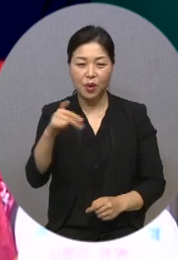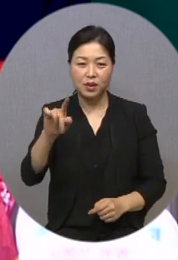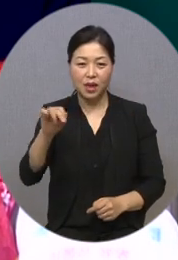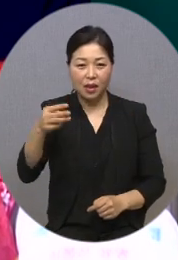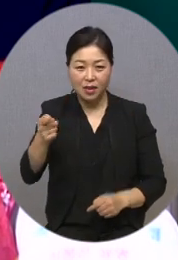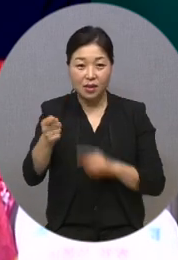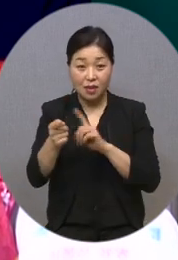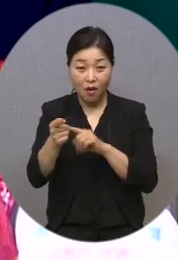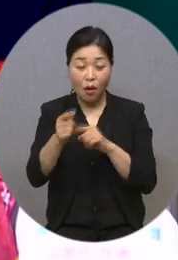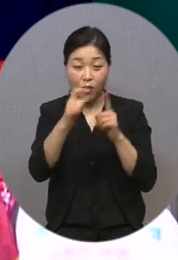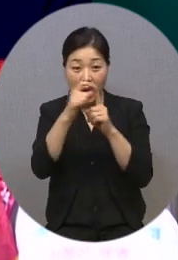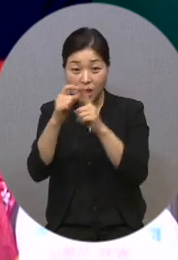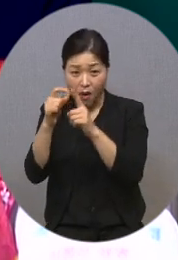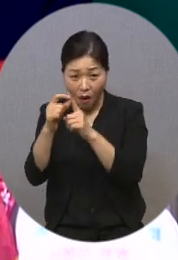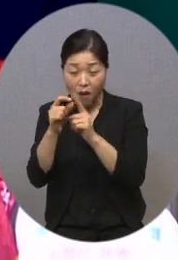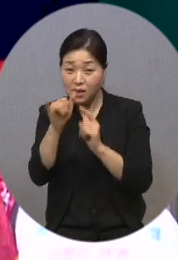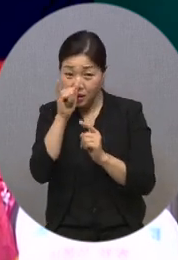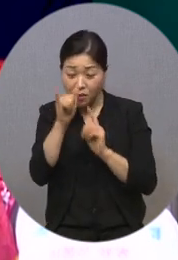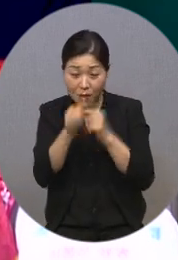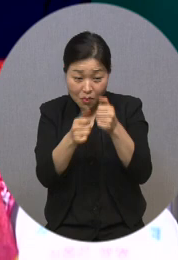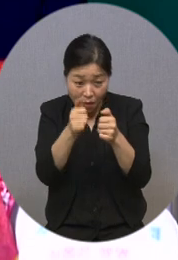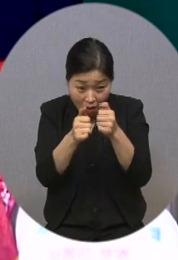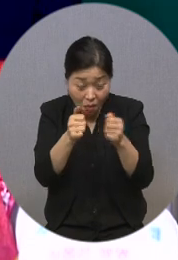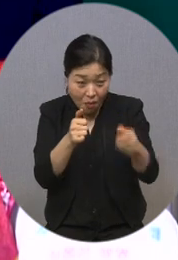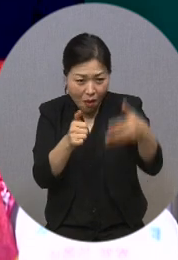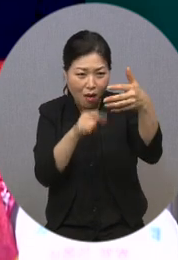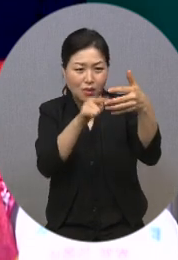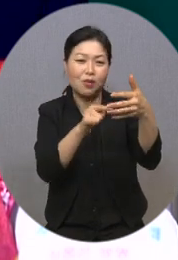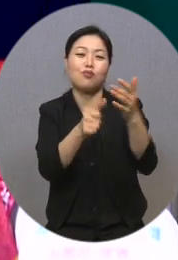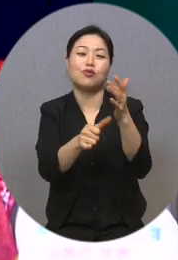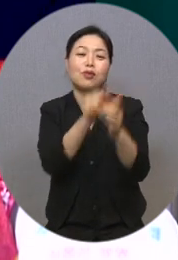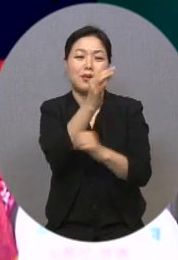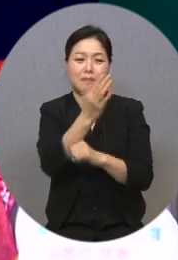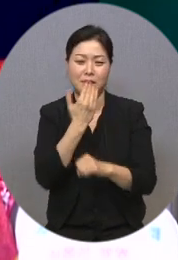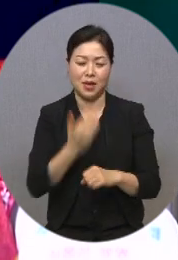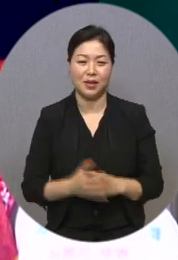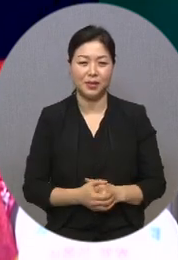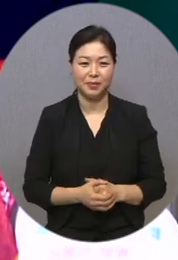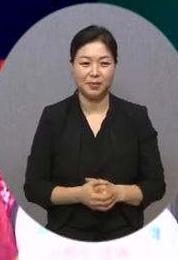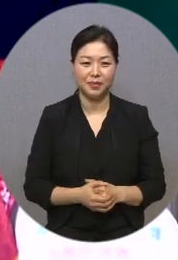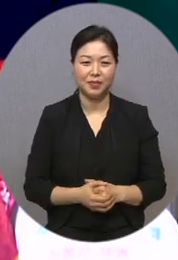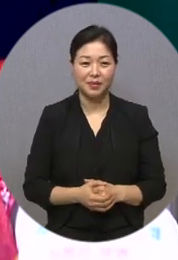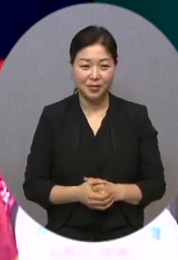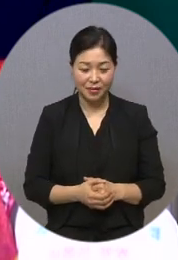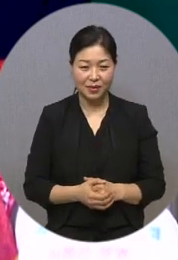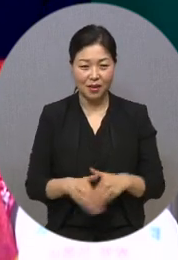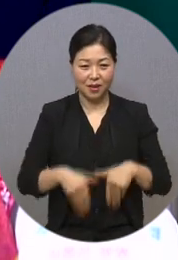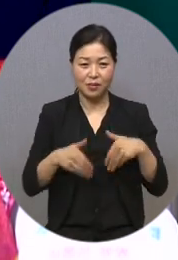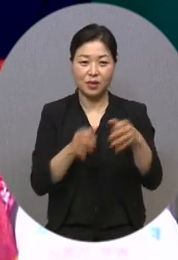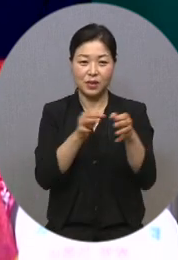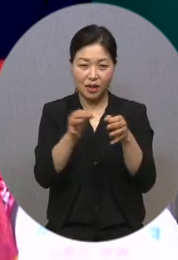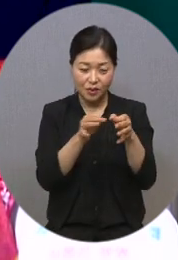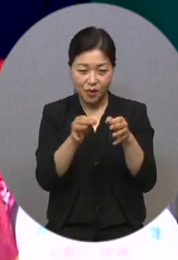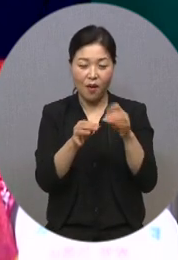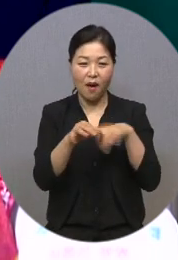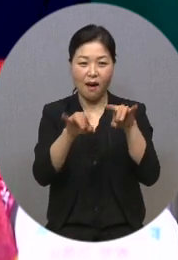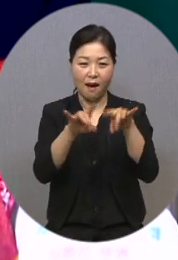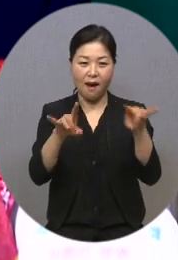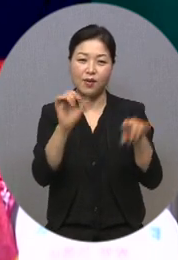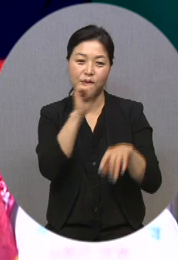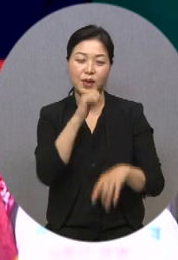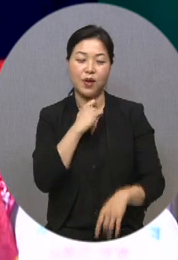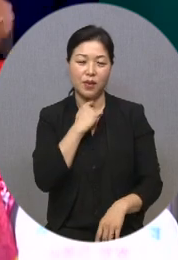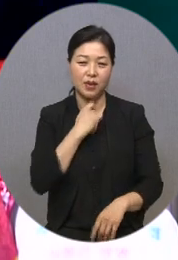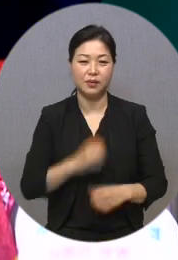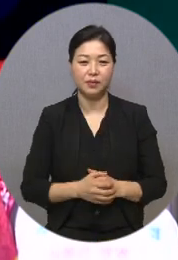수 있는 마켓이요. 아셨죠? 자, 그러면 저희가 이제 남도장터 어떤 품목들이 있는지 하나하나 좀 소개를 해드릴